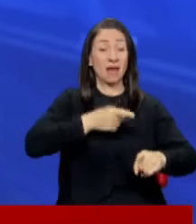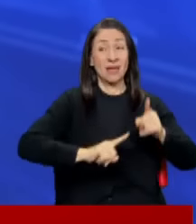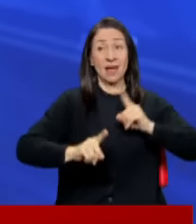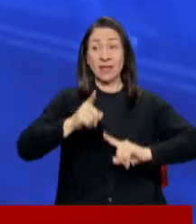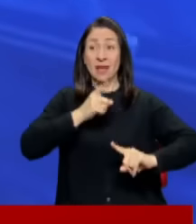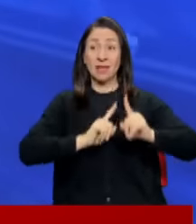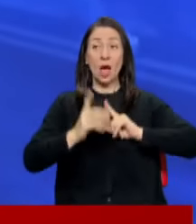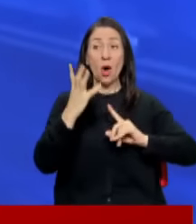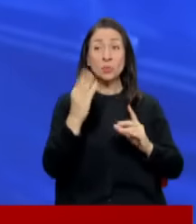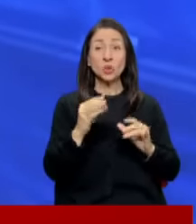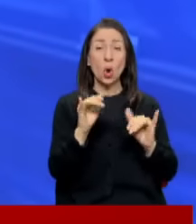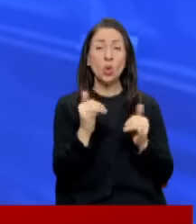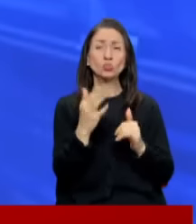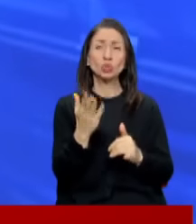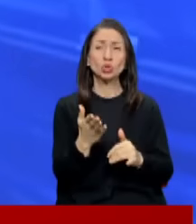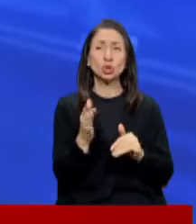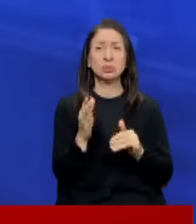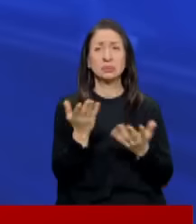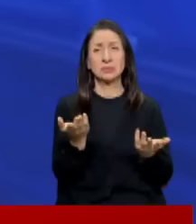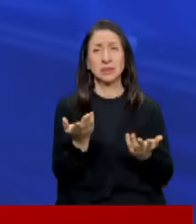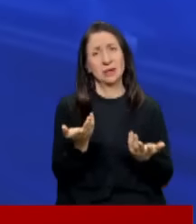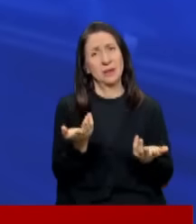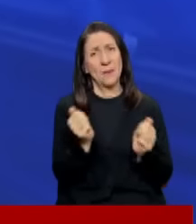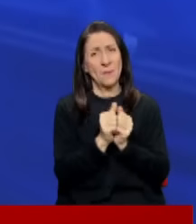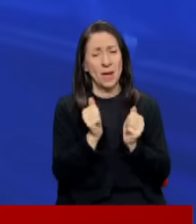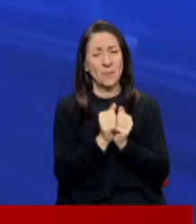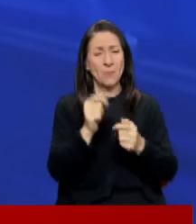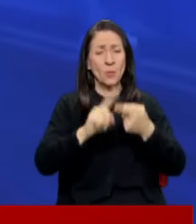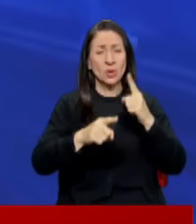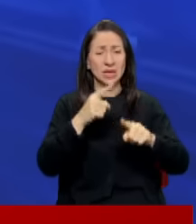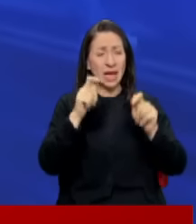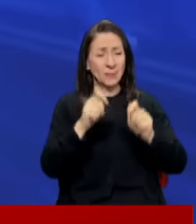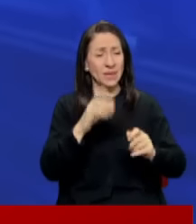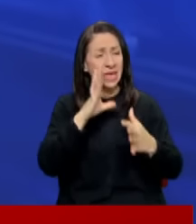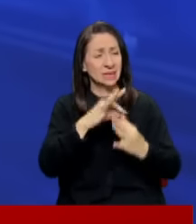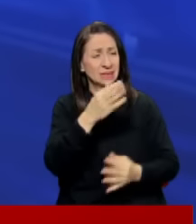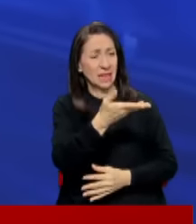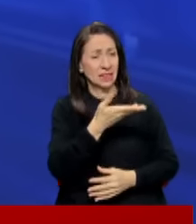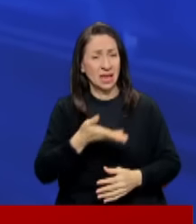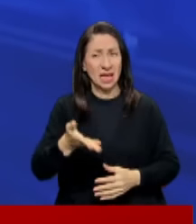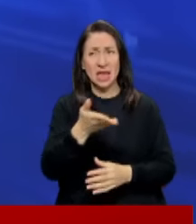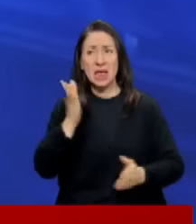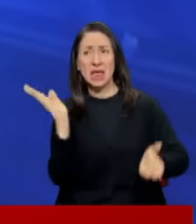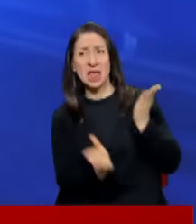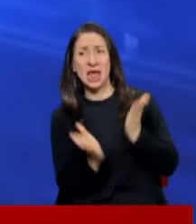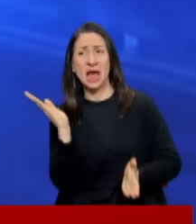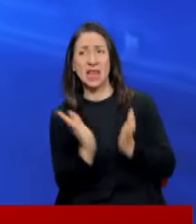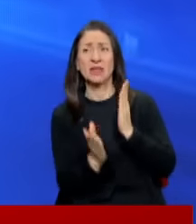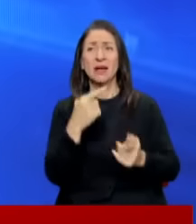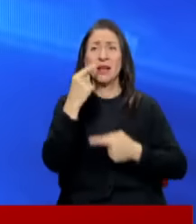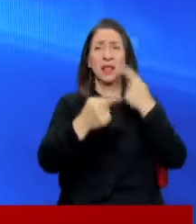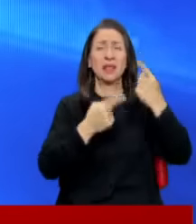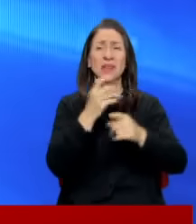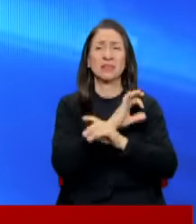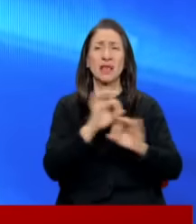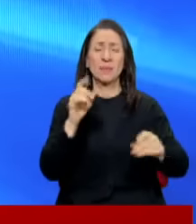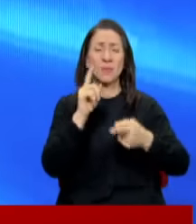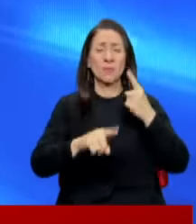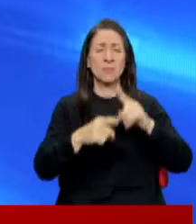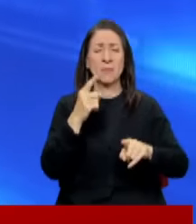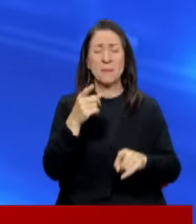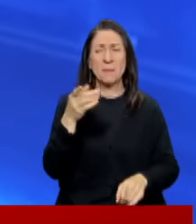adayların olması oyunmuş, tezgahmış. Beraber siyaset yaptığı insanları ihanetle itham etmek tam bir